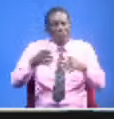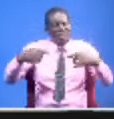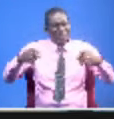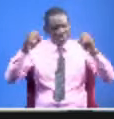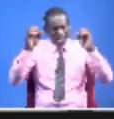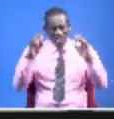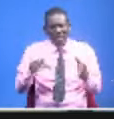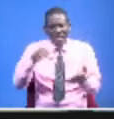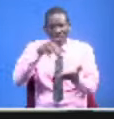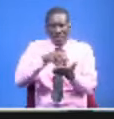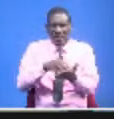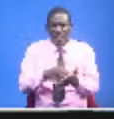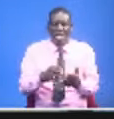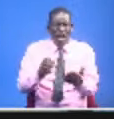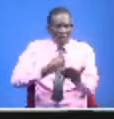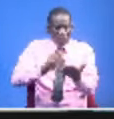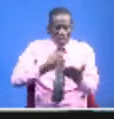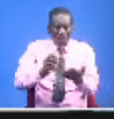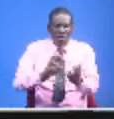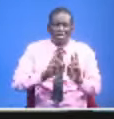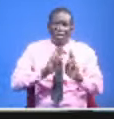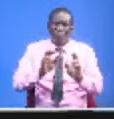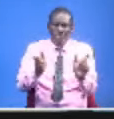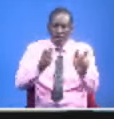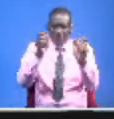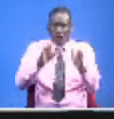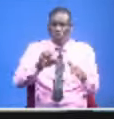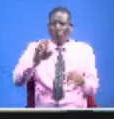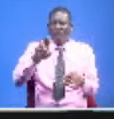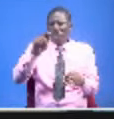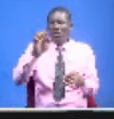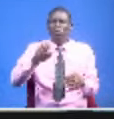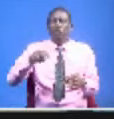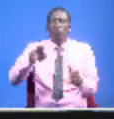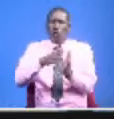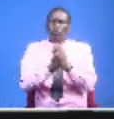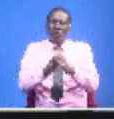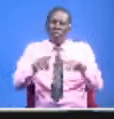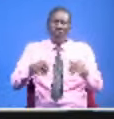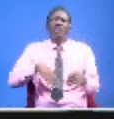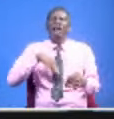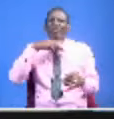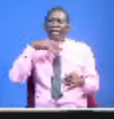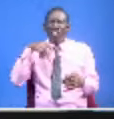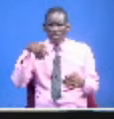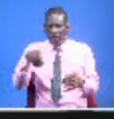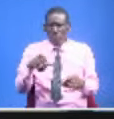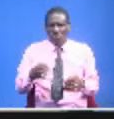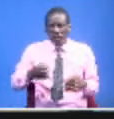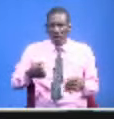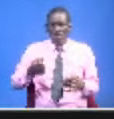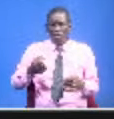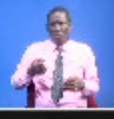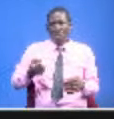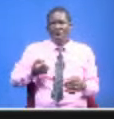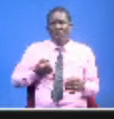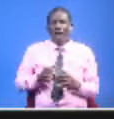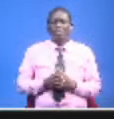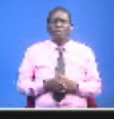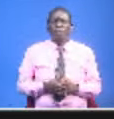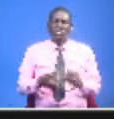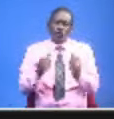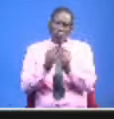kesi hiyo. Mwandishi wetu Martin Maura ana maelezo zaidi kuhusu kifo hiki ambacho ni tatanishi. Mnamo